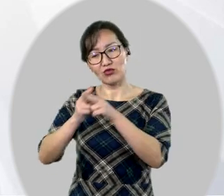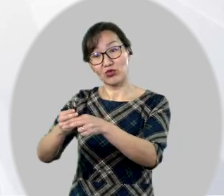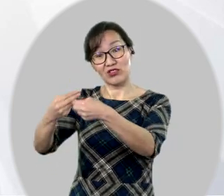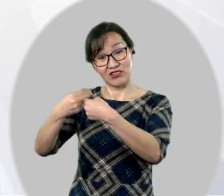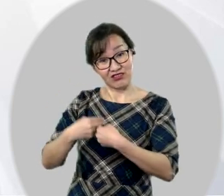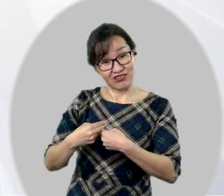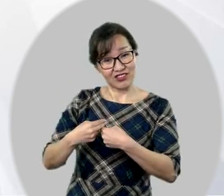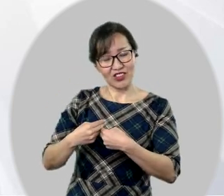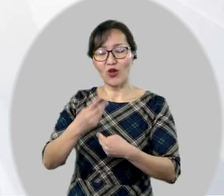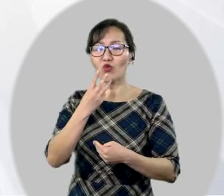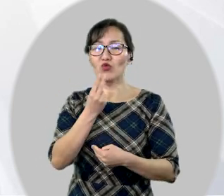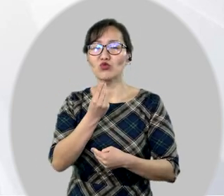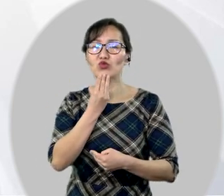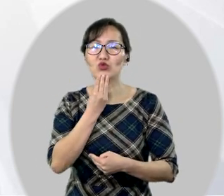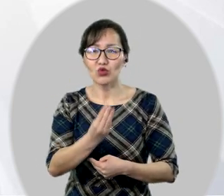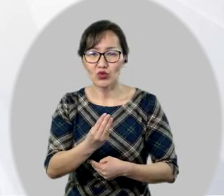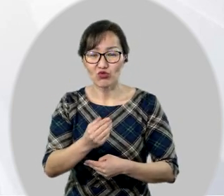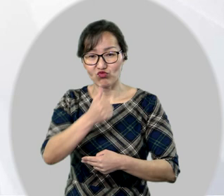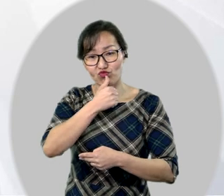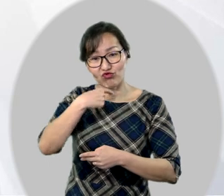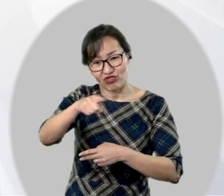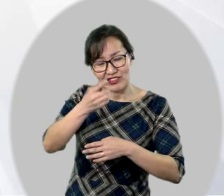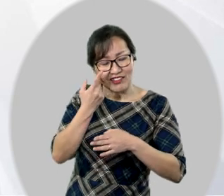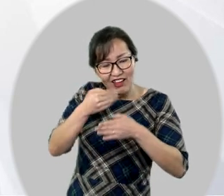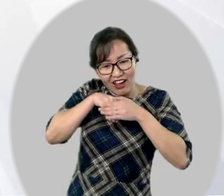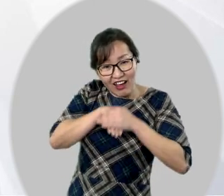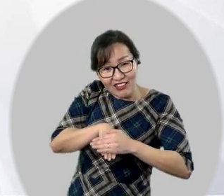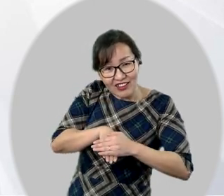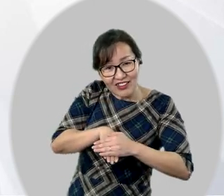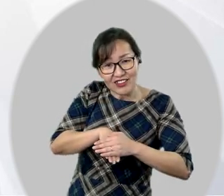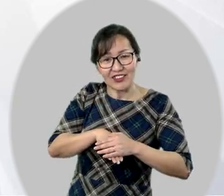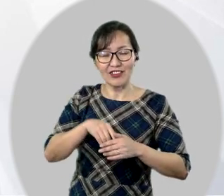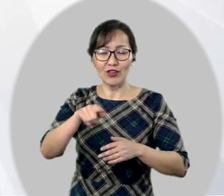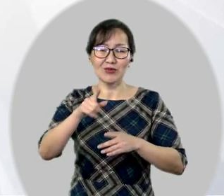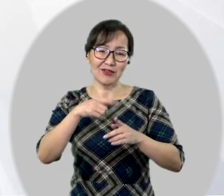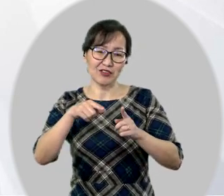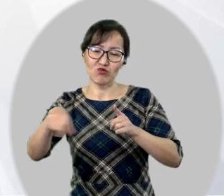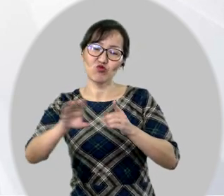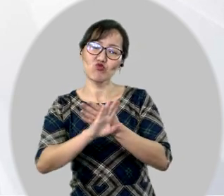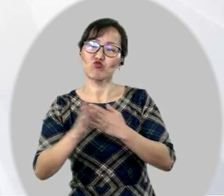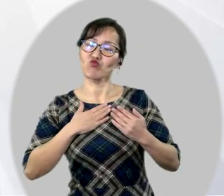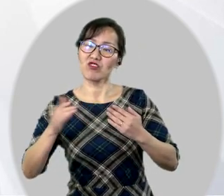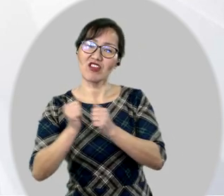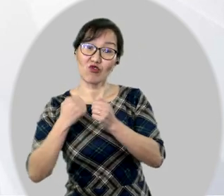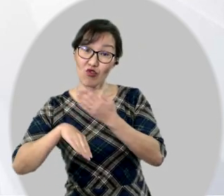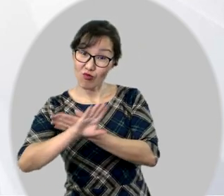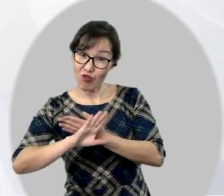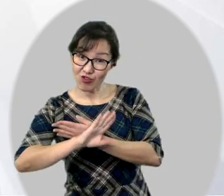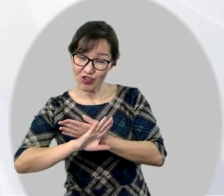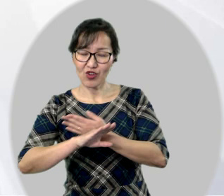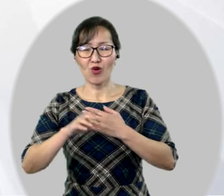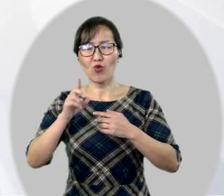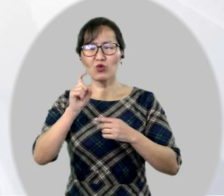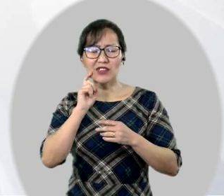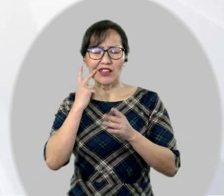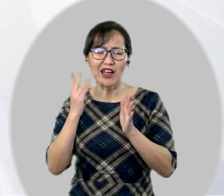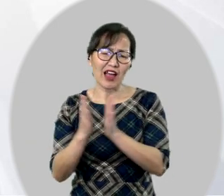сайхан сайдгиілдий, үным шугудраах нөуциг, чиньсайха нөуациг хадгалдог, Чамайг бустас үмүрдүй, заға хүсін цагдаа хамд